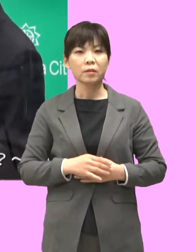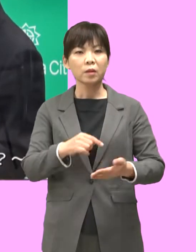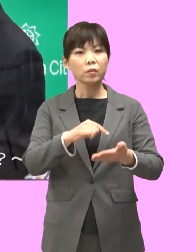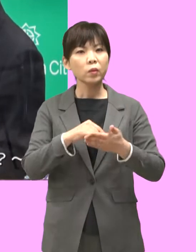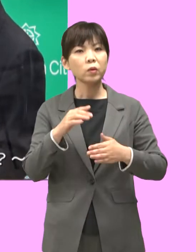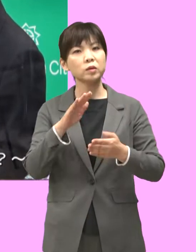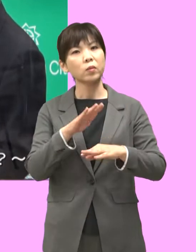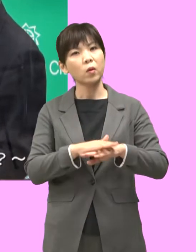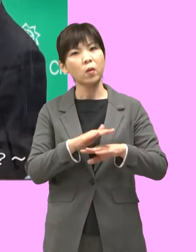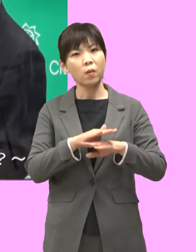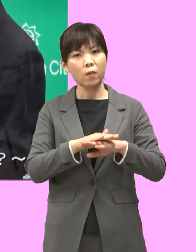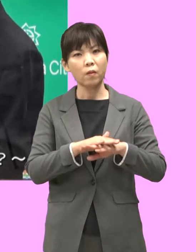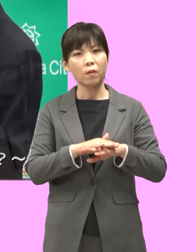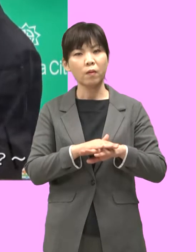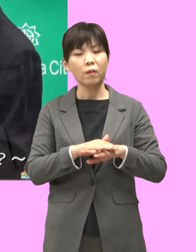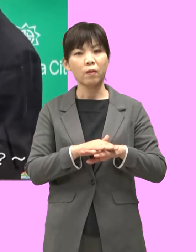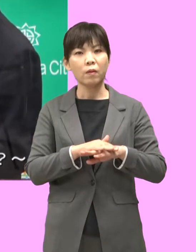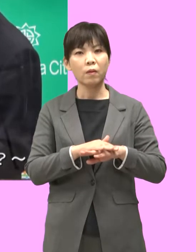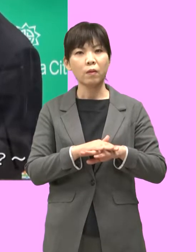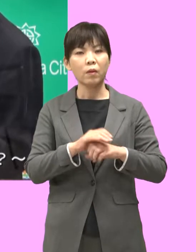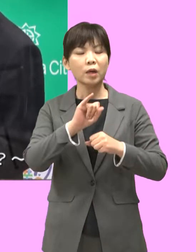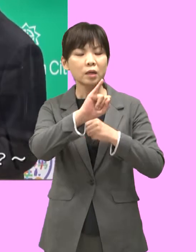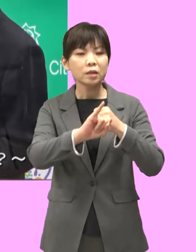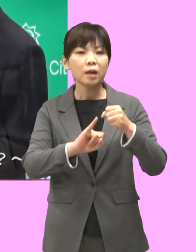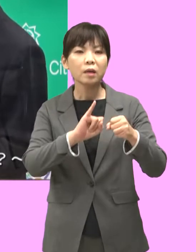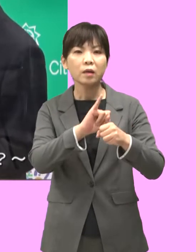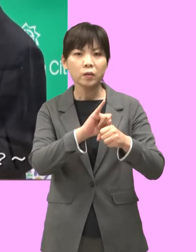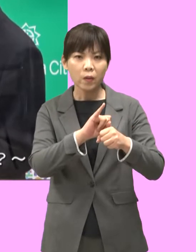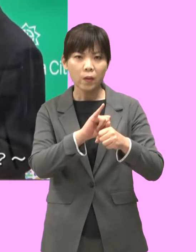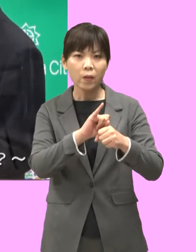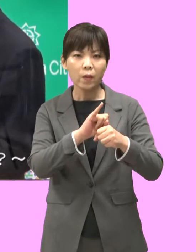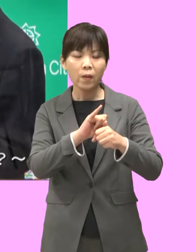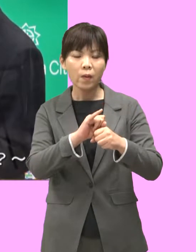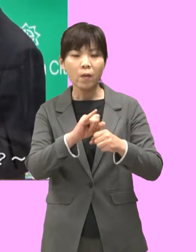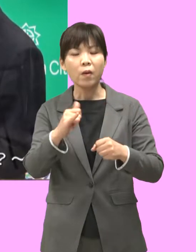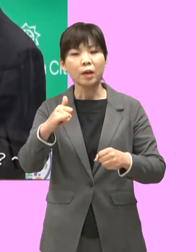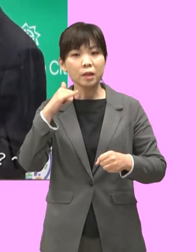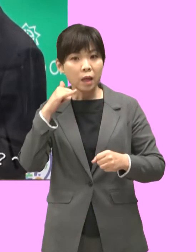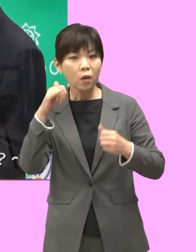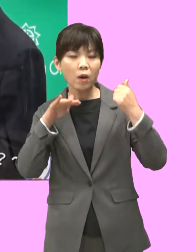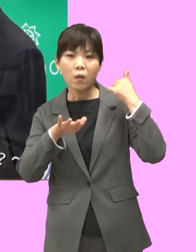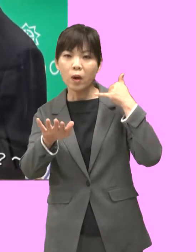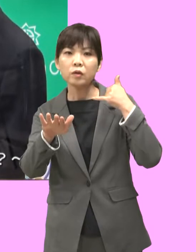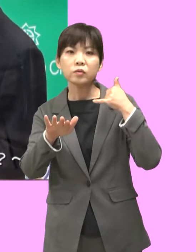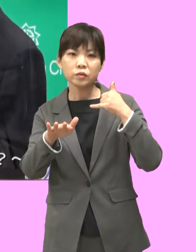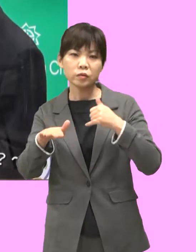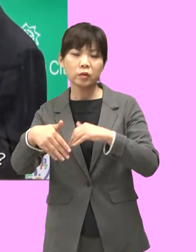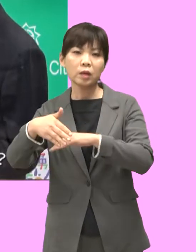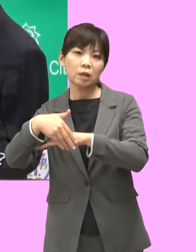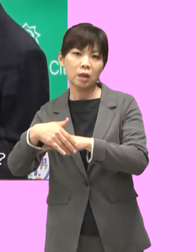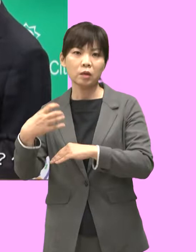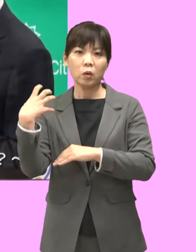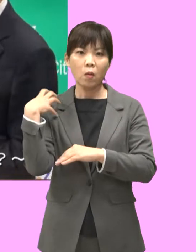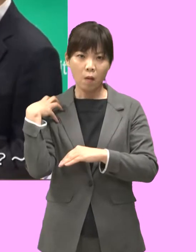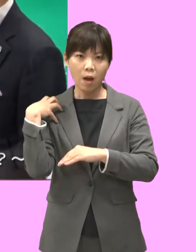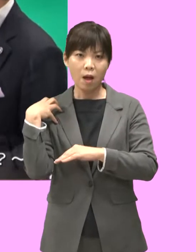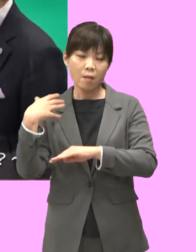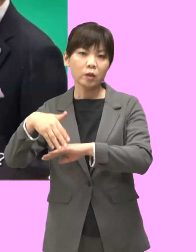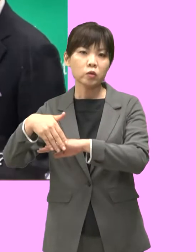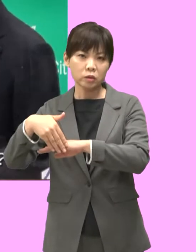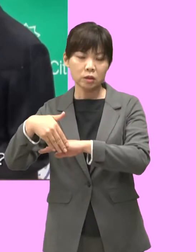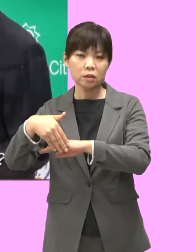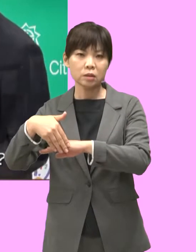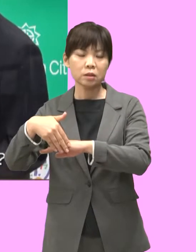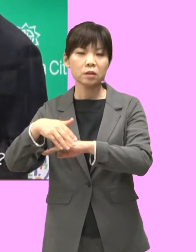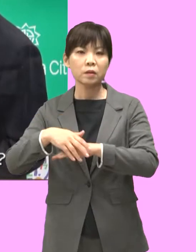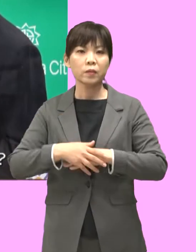はオンライン申請、または電話、ファックス、あるいは担当課窓口であります。